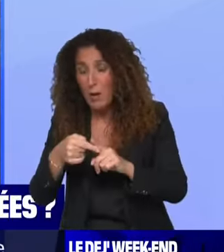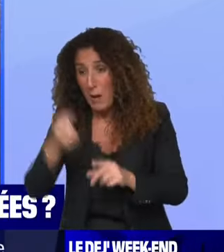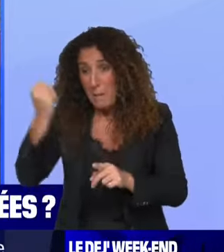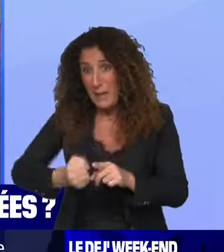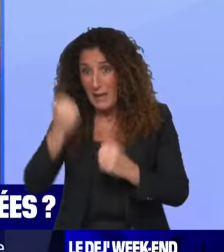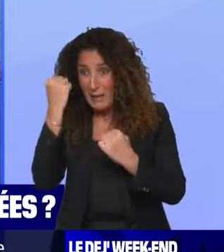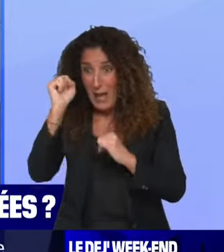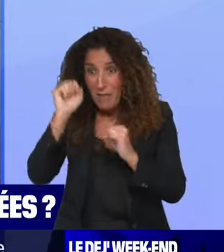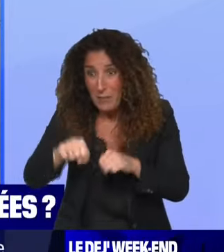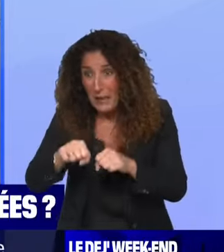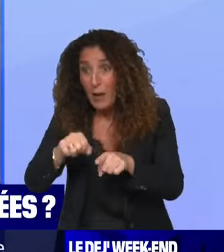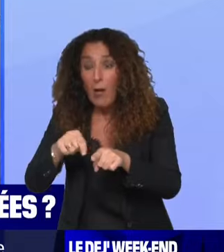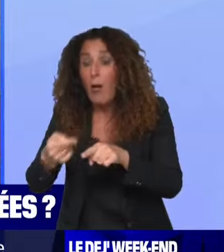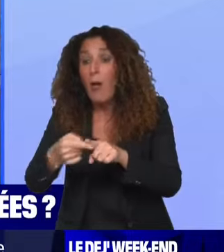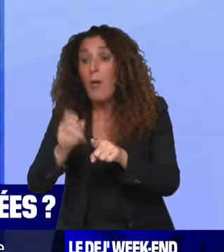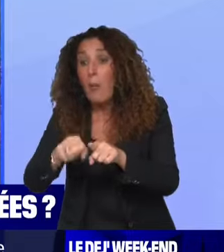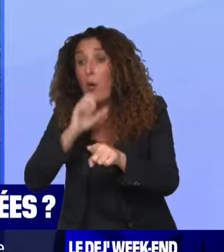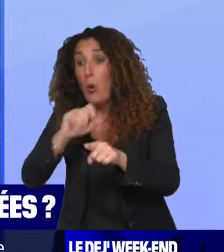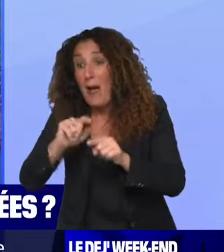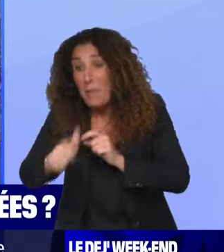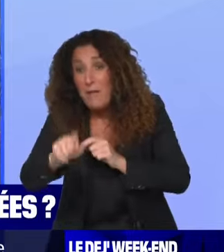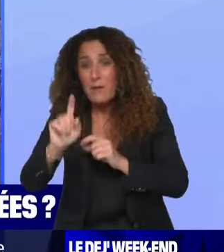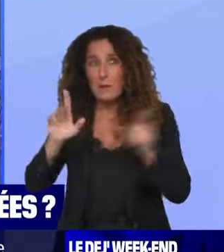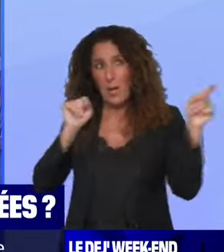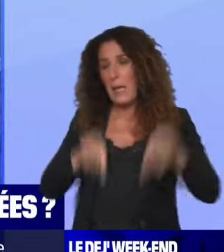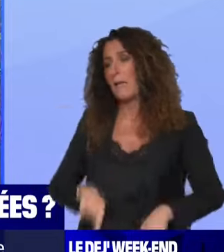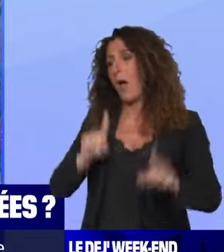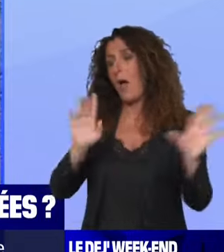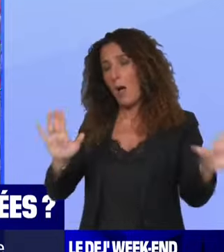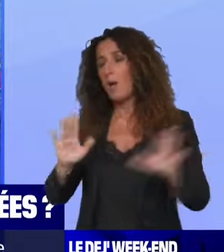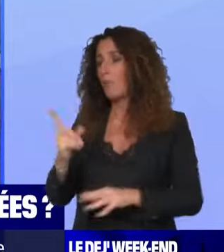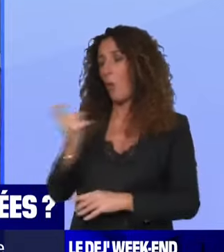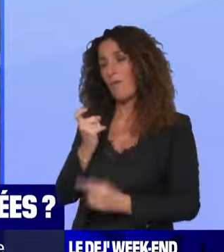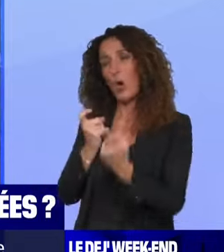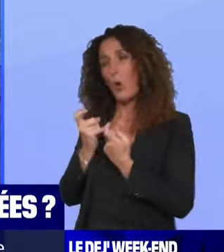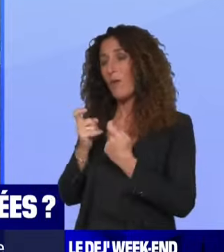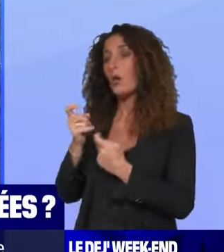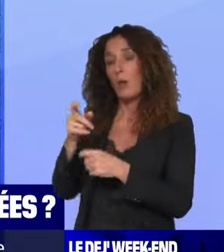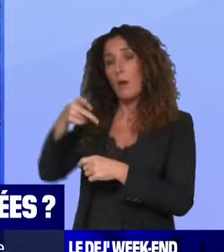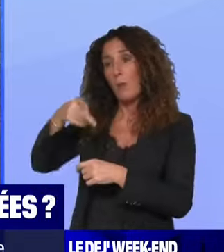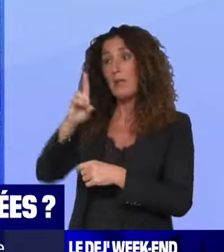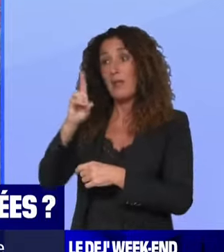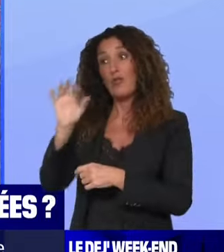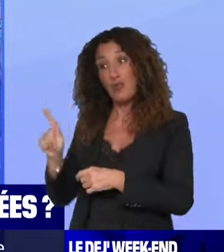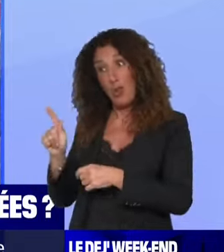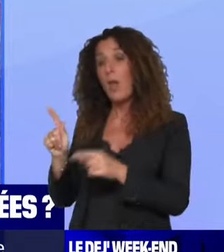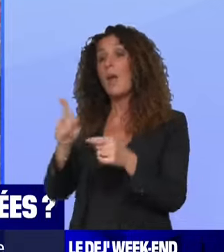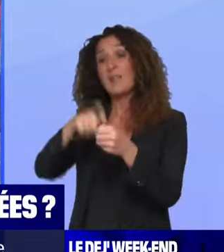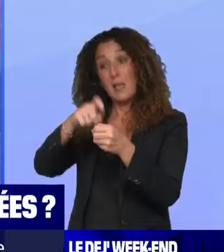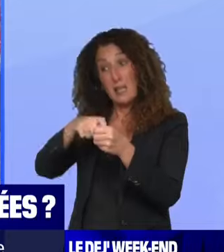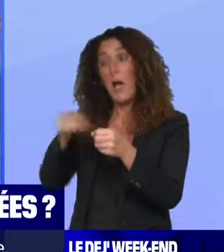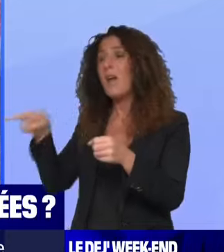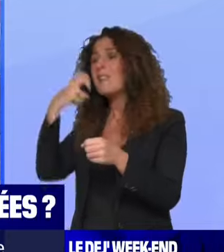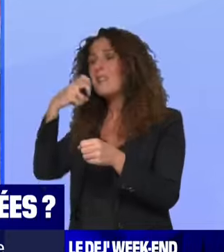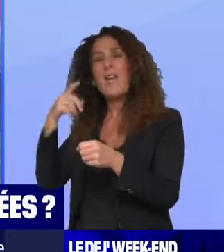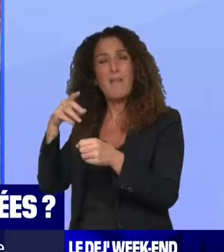quelques jours de Noël, parce que l'État avait fini par convoquer quasiment le PDG de la SNCF et les syndicats en leur disant maintenant il va falloir s'entendre parce que ça ne